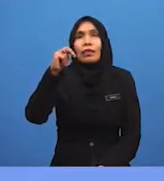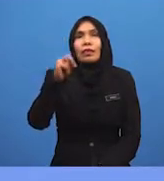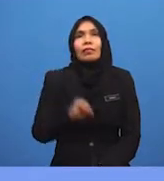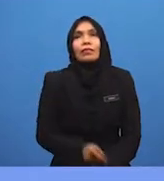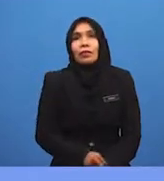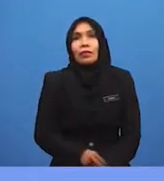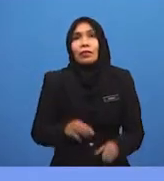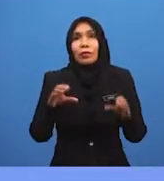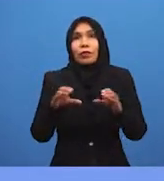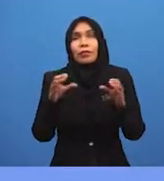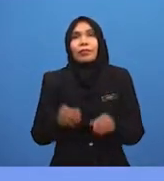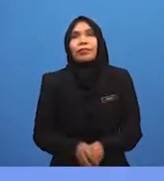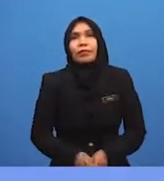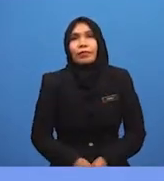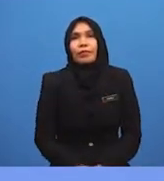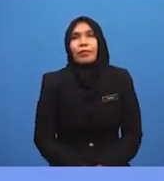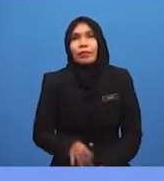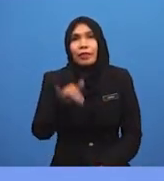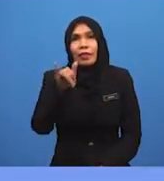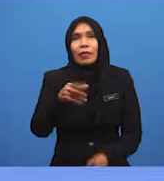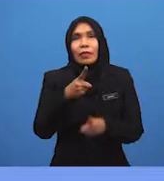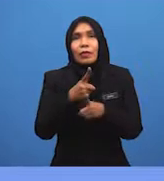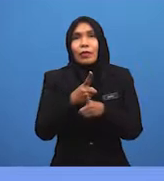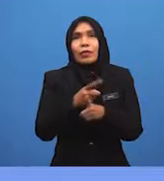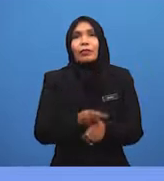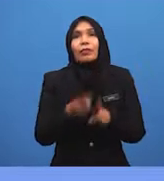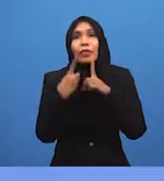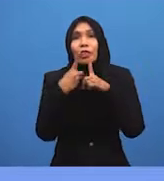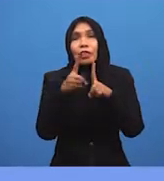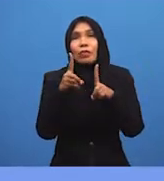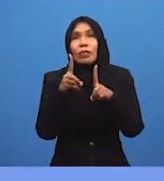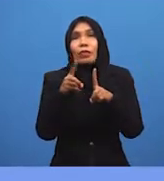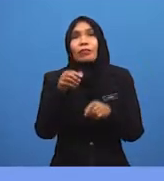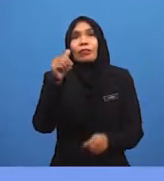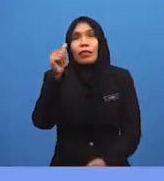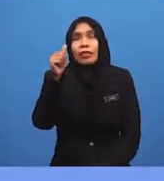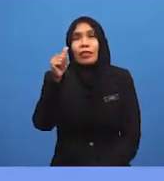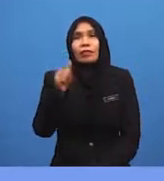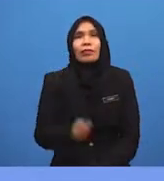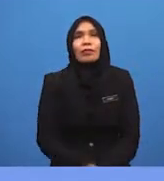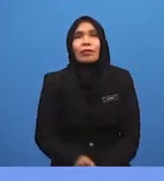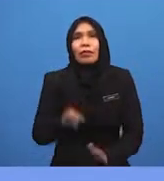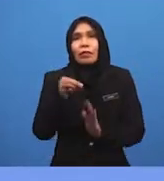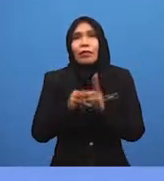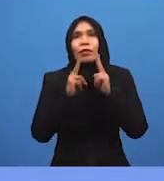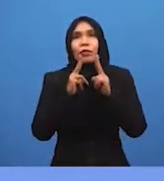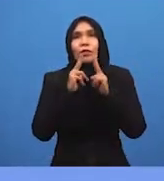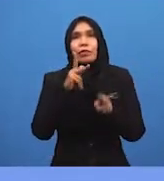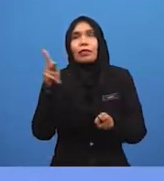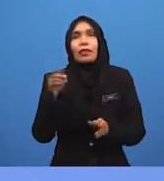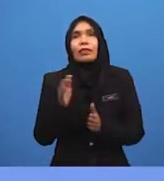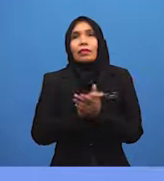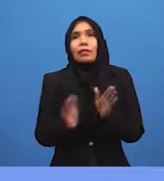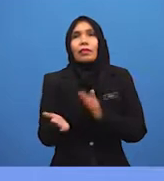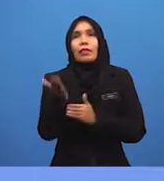Terus berjalan. Ya, betul murid-murid. Jawapannya A. Mengucapkan selamat pagi